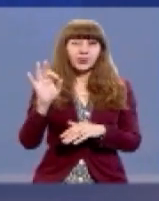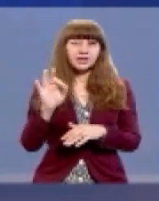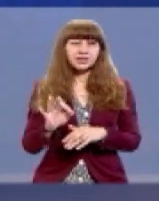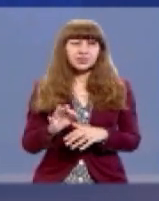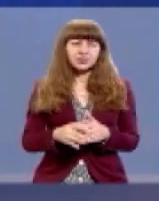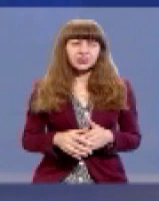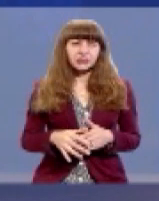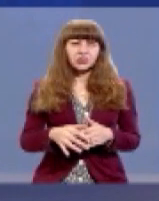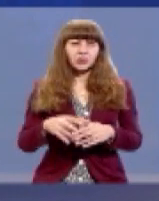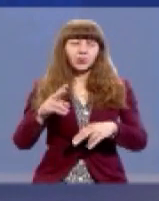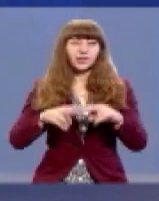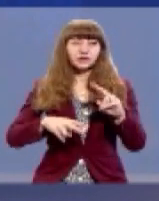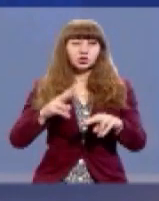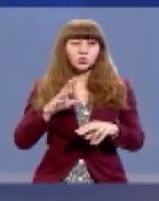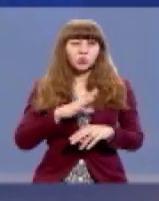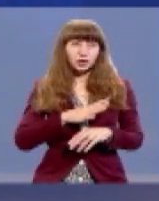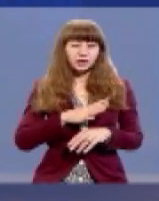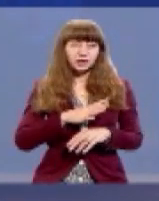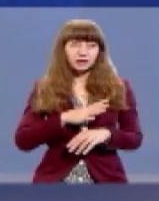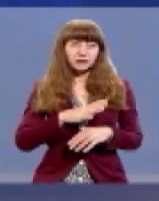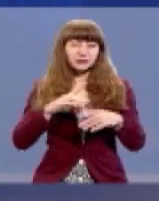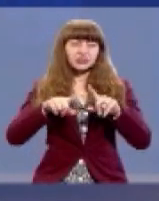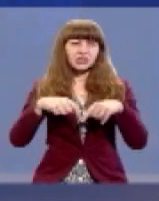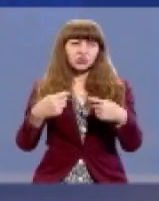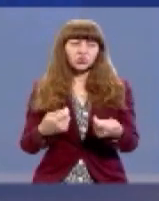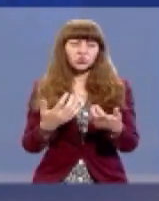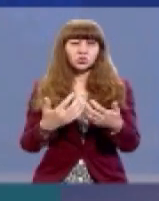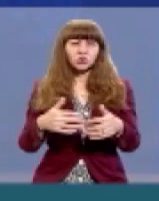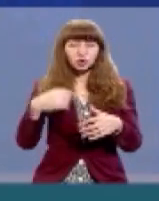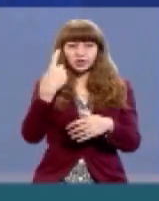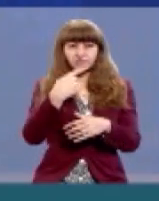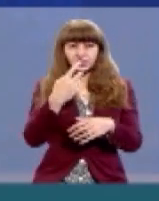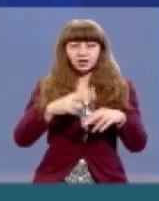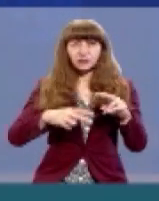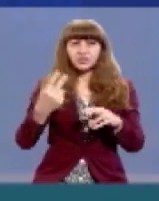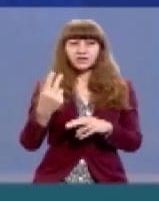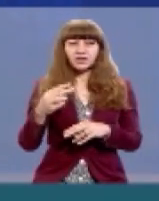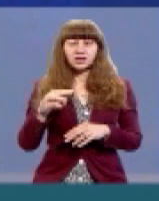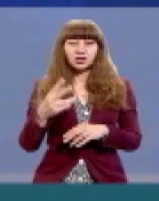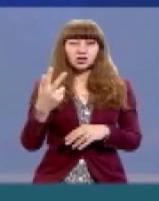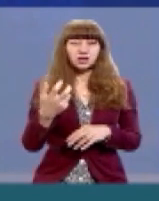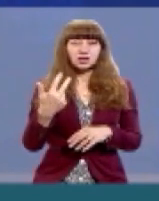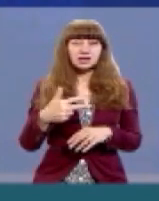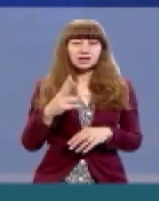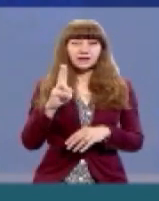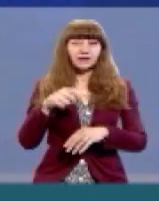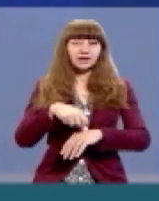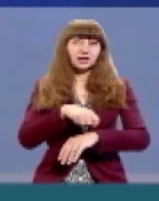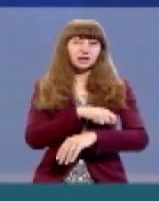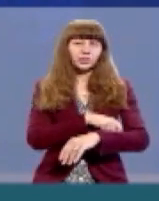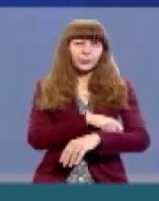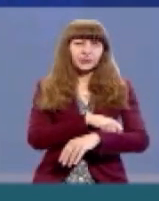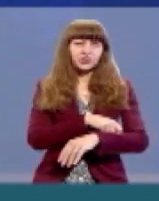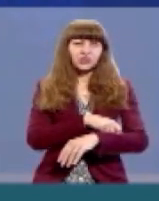70,4%. Введено в эксплуатацию за счет индивидуального строительства 2330 квадратных метров